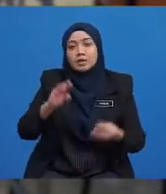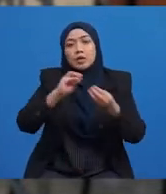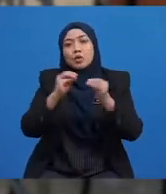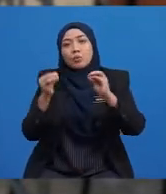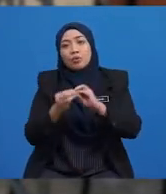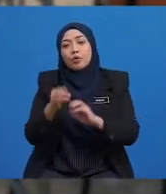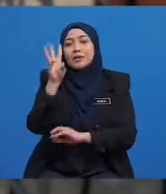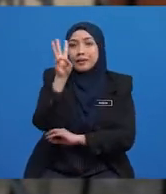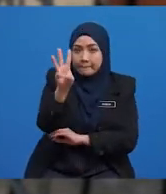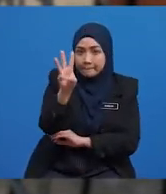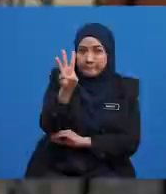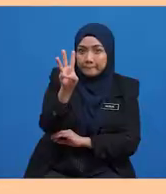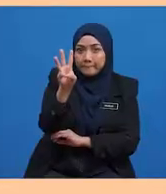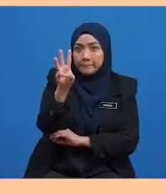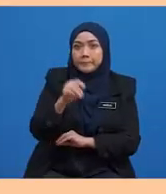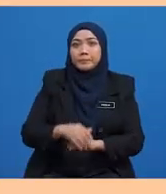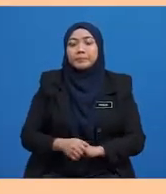yang seterusnya.